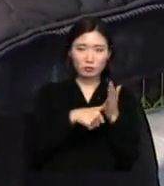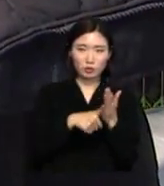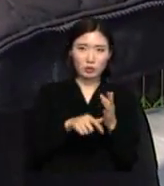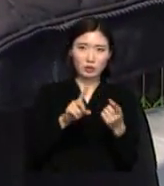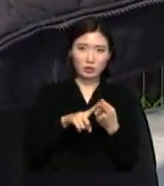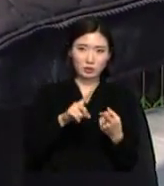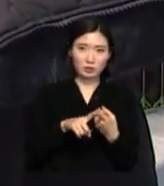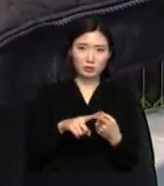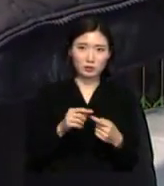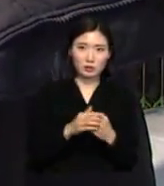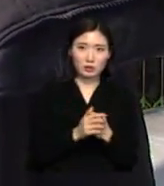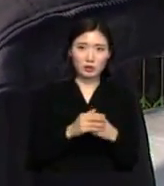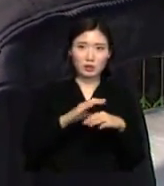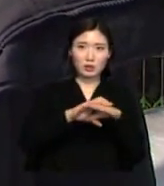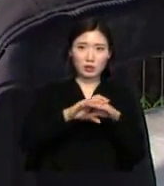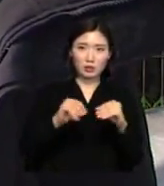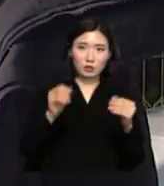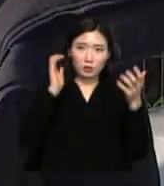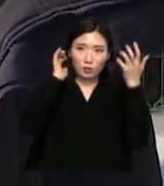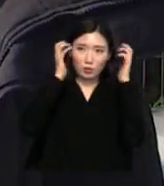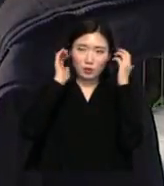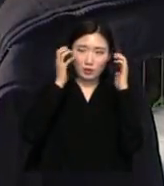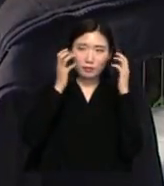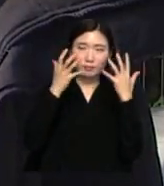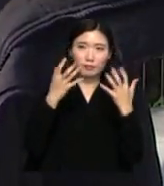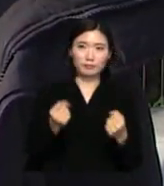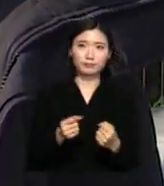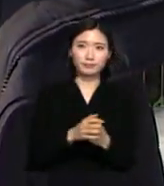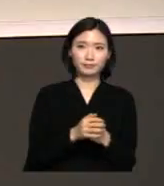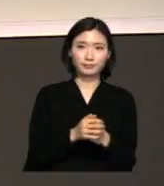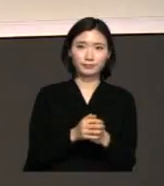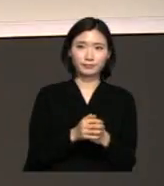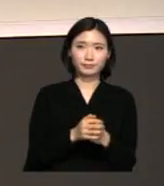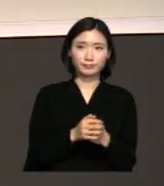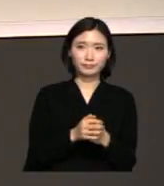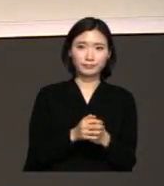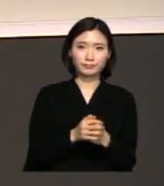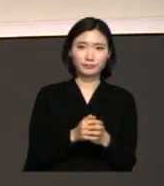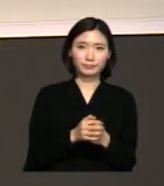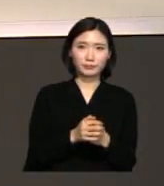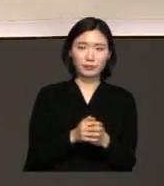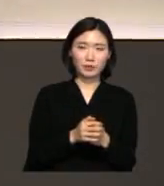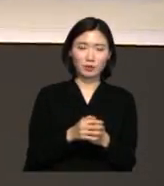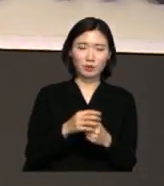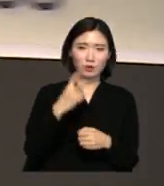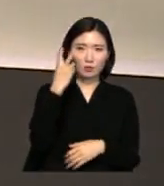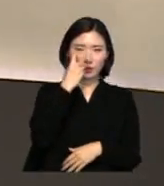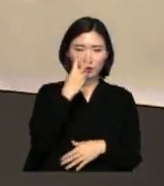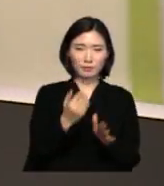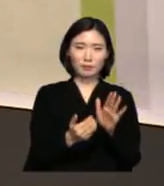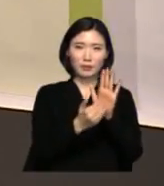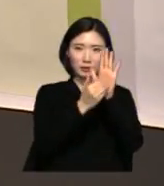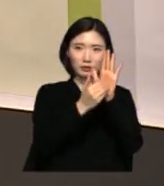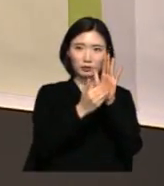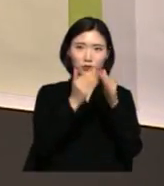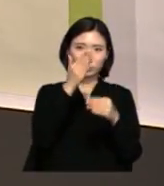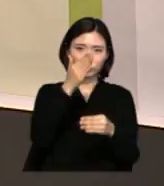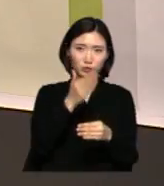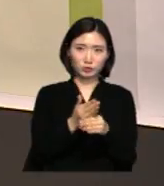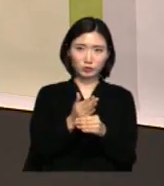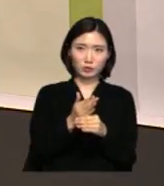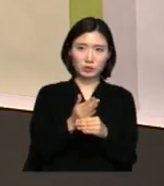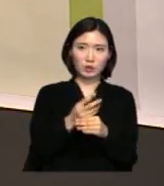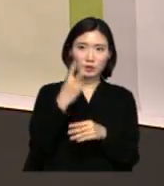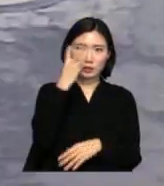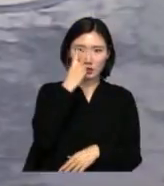경우가 이제 처리하기 곤란한 경우가 많은 것 같아요. 그런 경우는. 관리 단속을 맡고 있는 지자체는 단속에